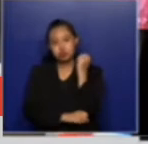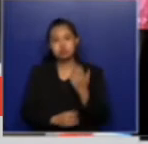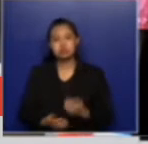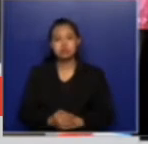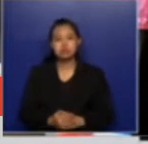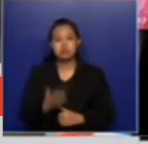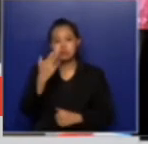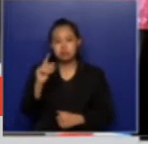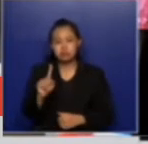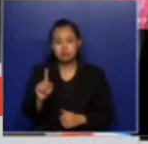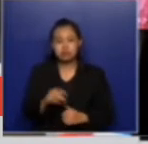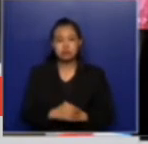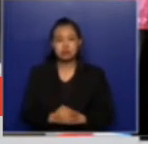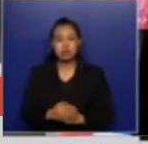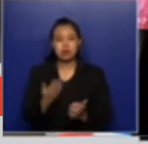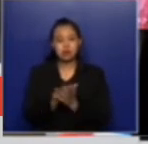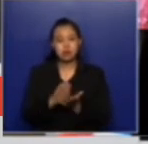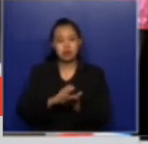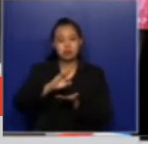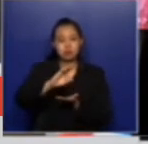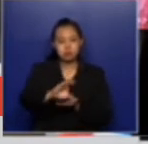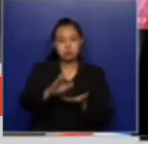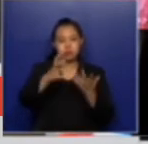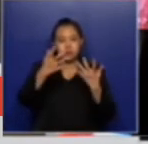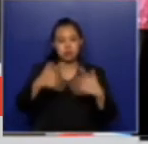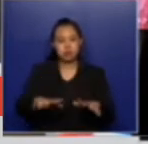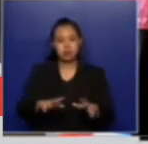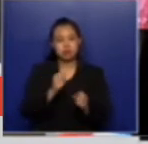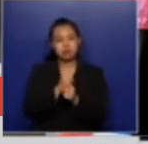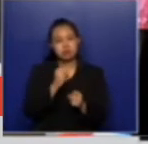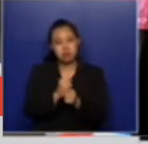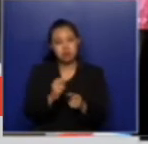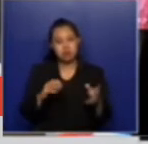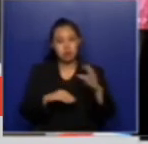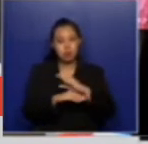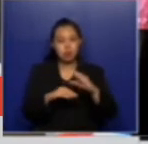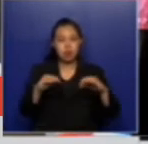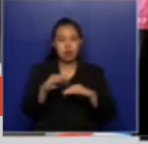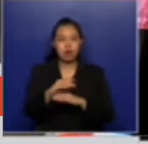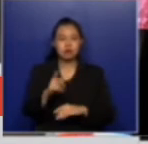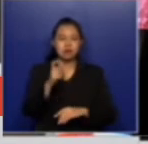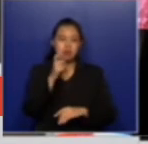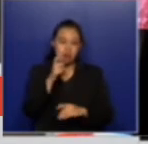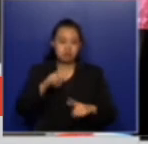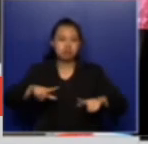ะรัฐบาลได้งบไปส่วนใหญ่จะเอาไปทำแต่โครงการให